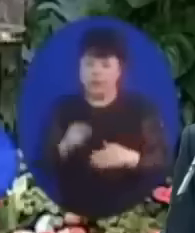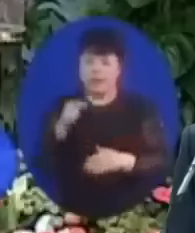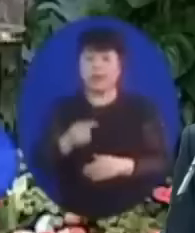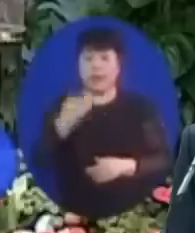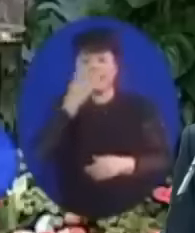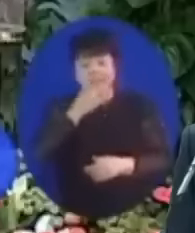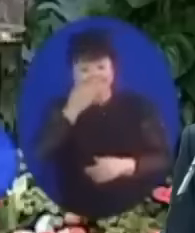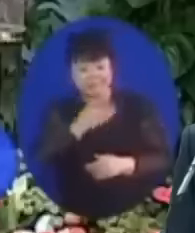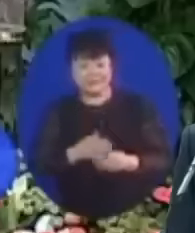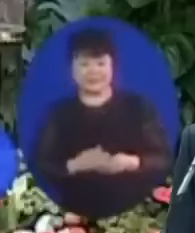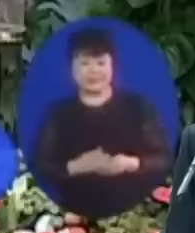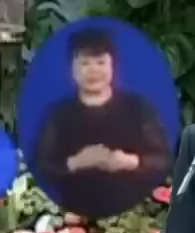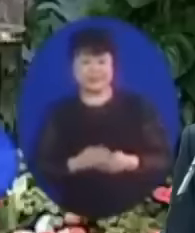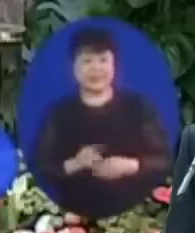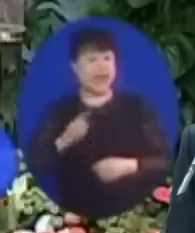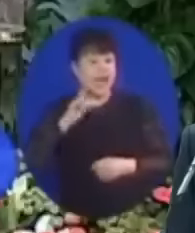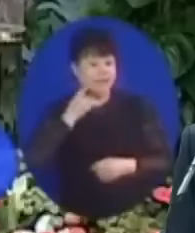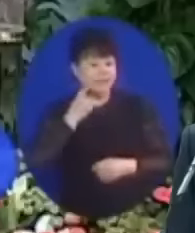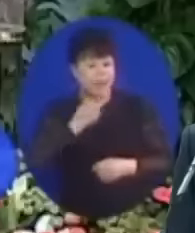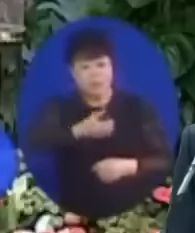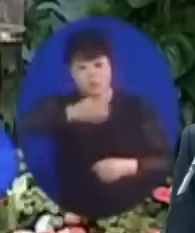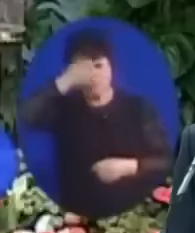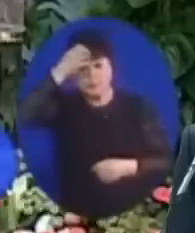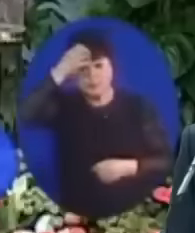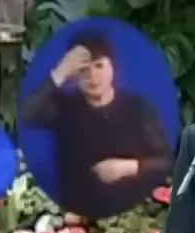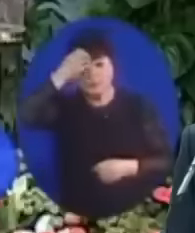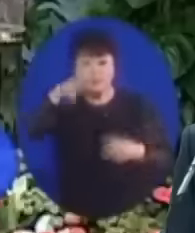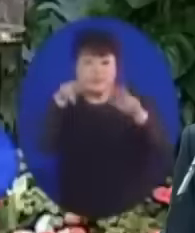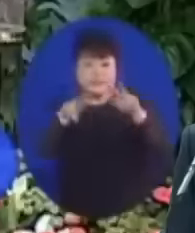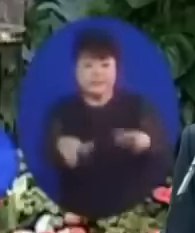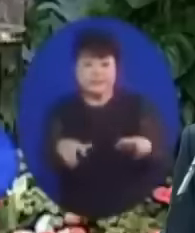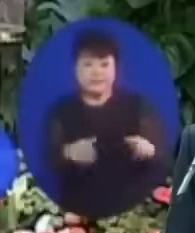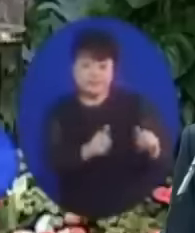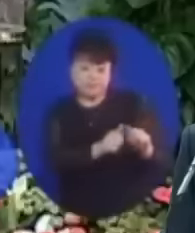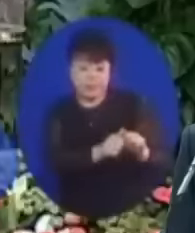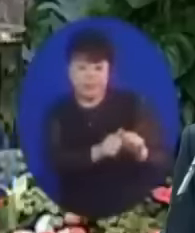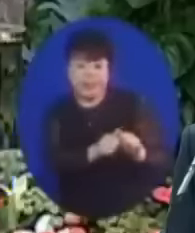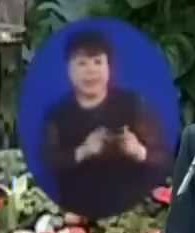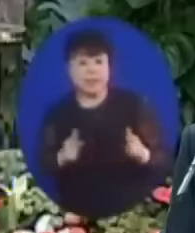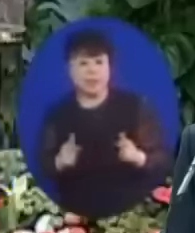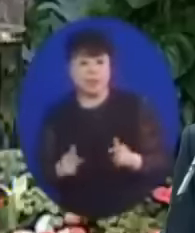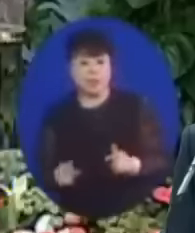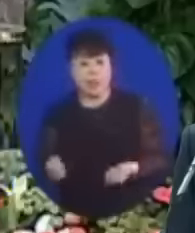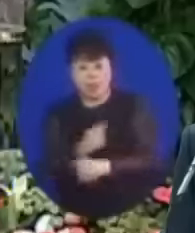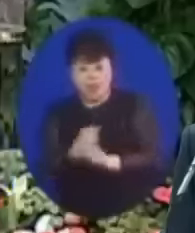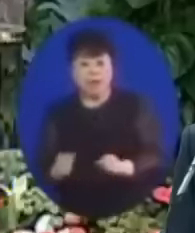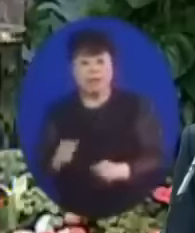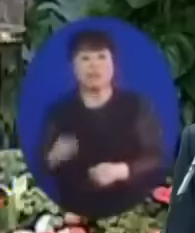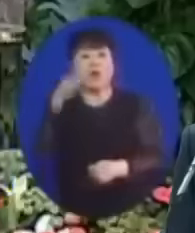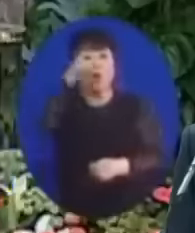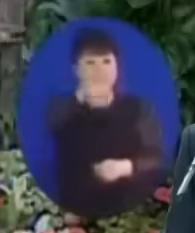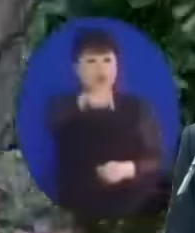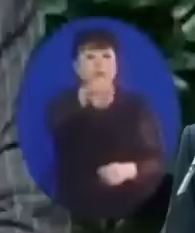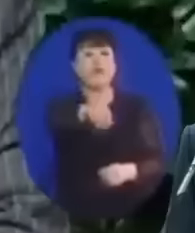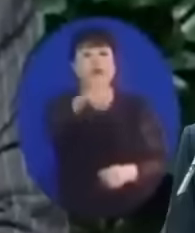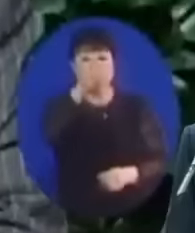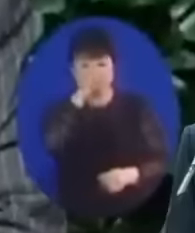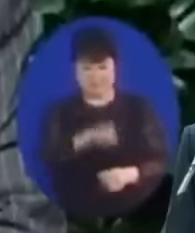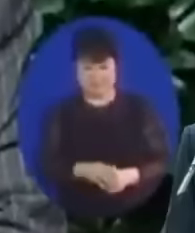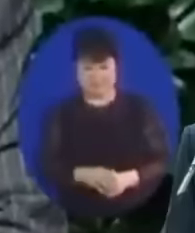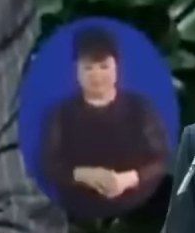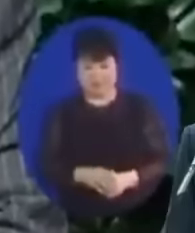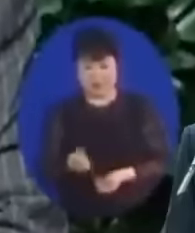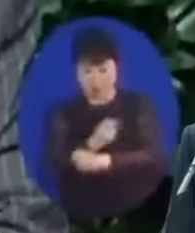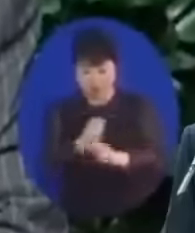젖과 꿀이 흐르는 아름다운 꿈은 지금 여러분 편에 있지 않습니다. 광야 저편에 있는 것입니다.